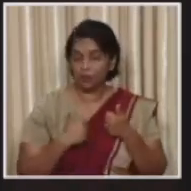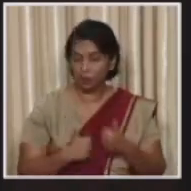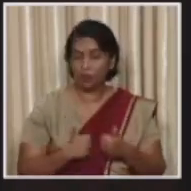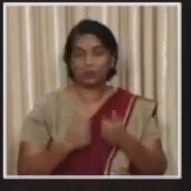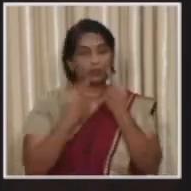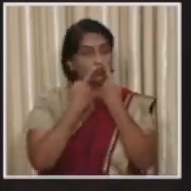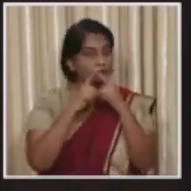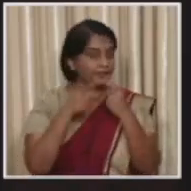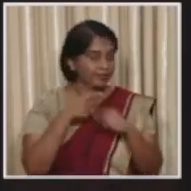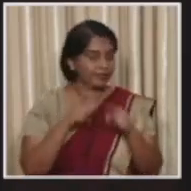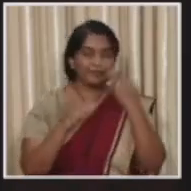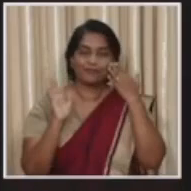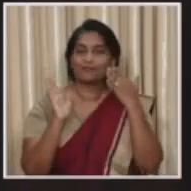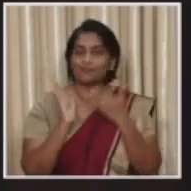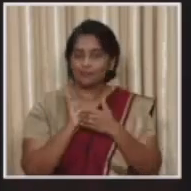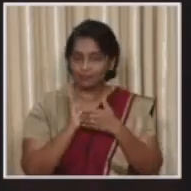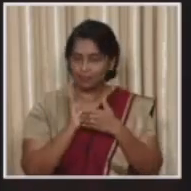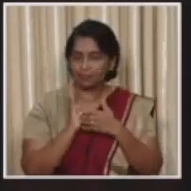දේවල් පිළිබඳ